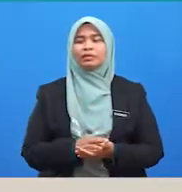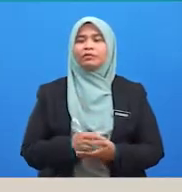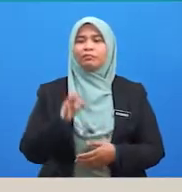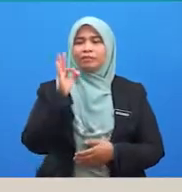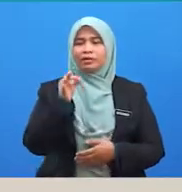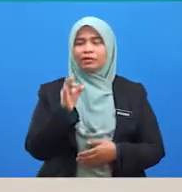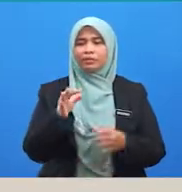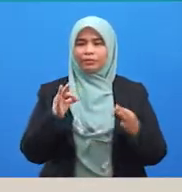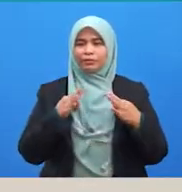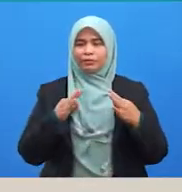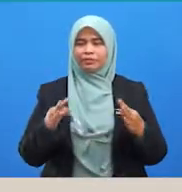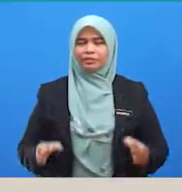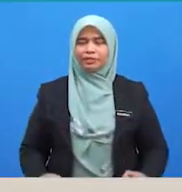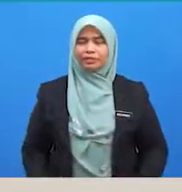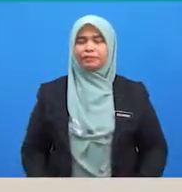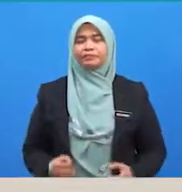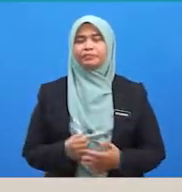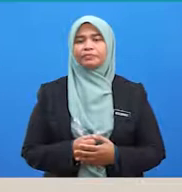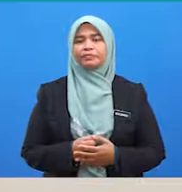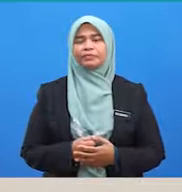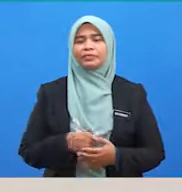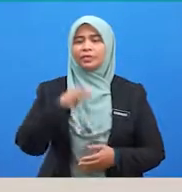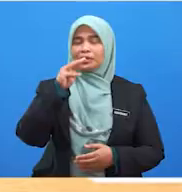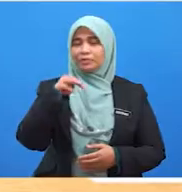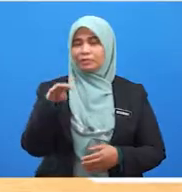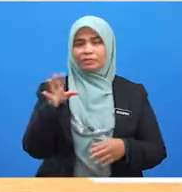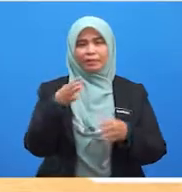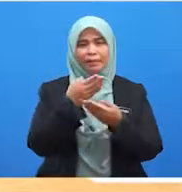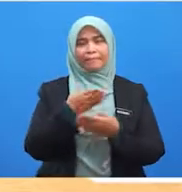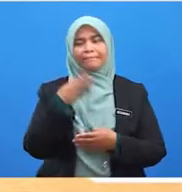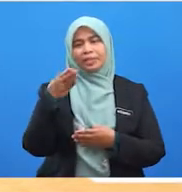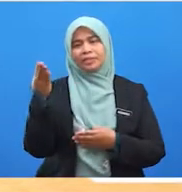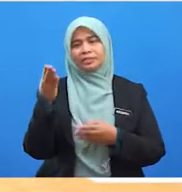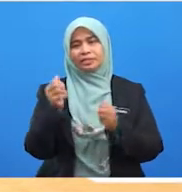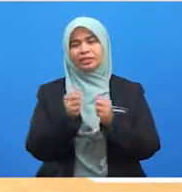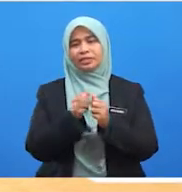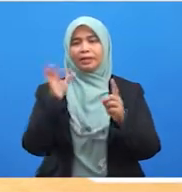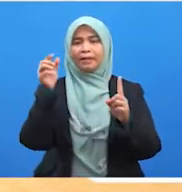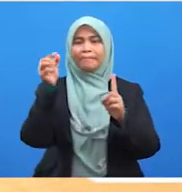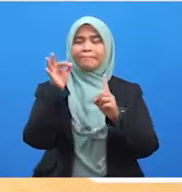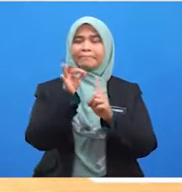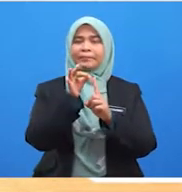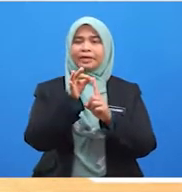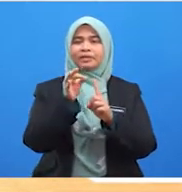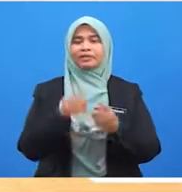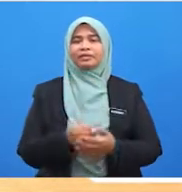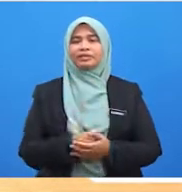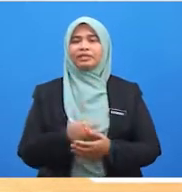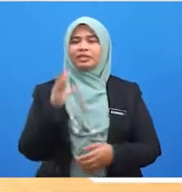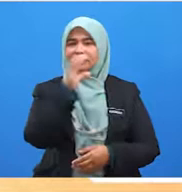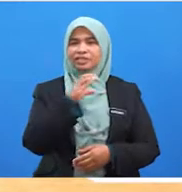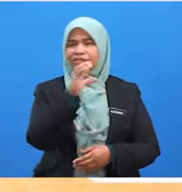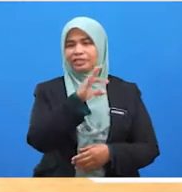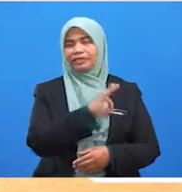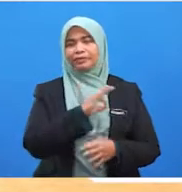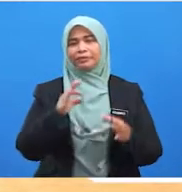fizikal. Murid-murid mesti sudah terbiasa dengan perkataan seperti ciri fizikal dan alam sekitar